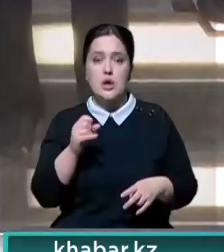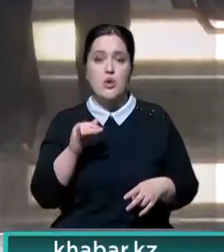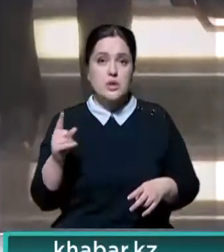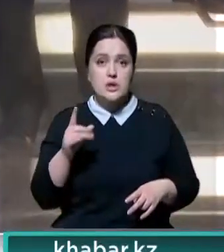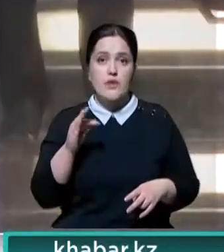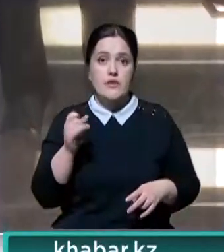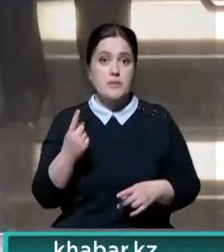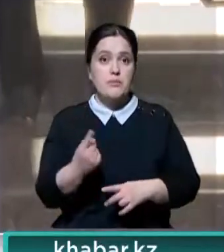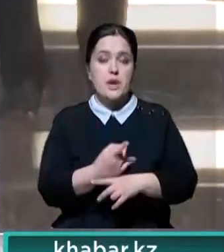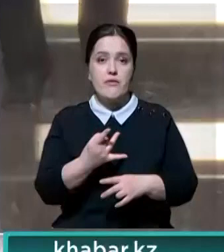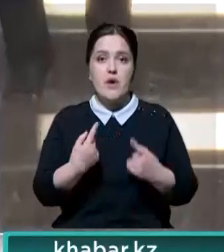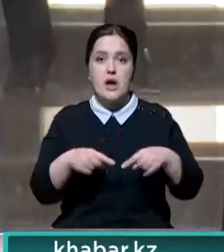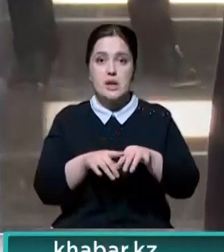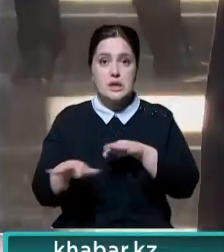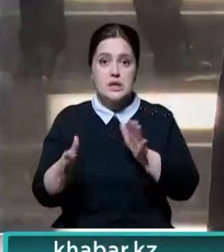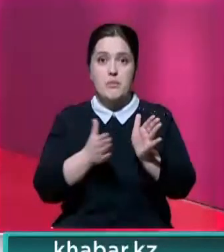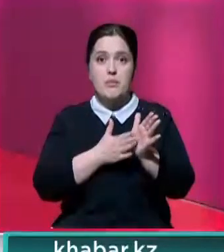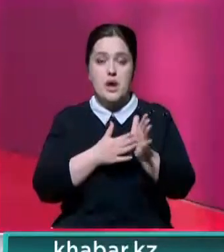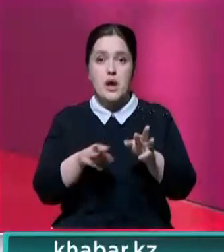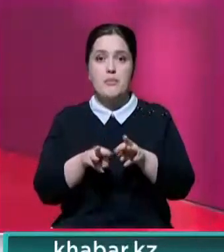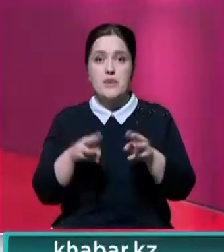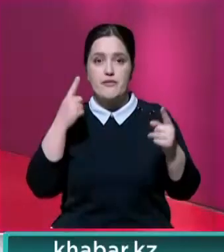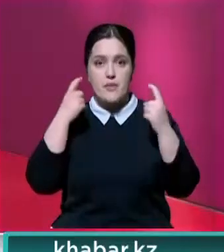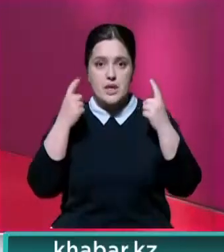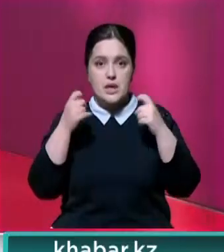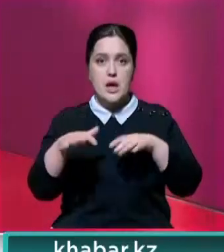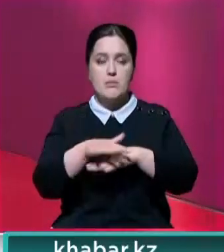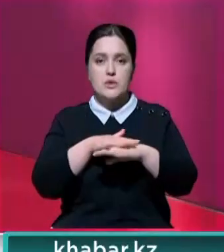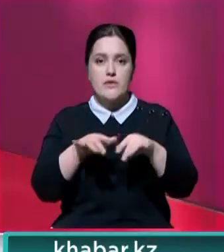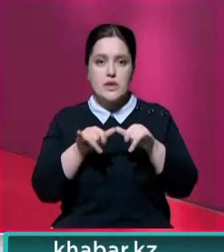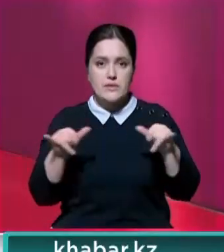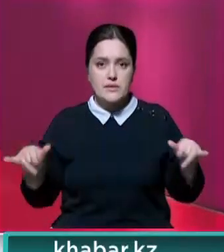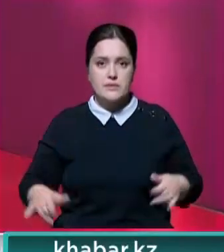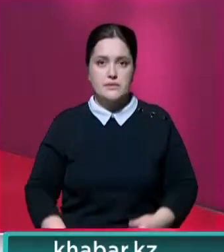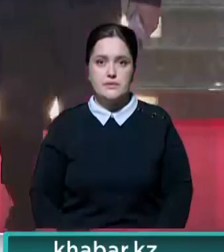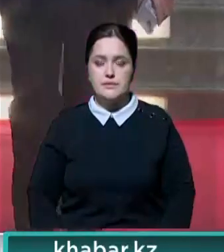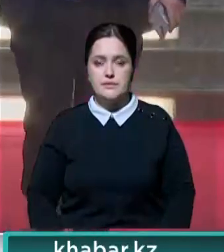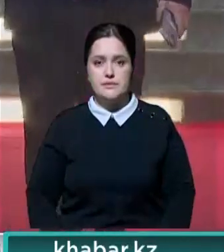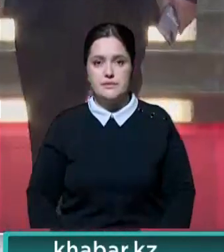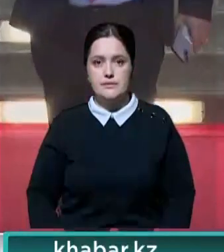эуртс проводится впервые организатор премии Министерства информации и общественного развития